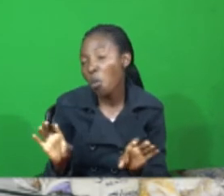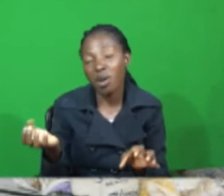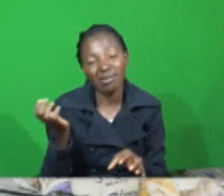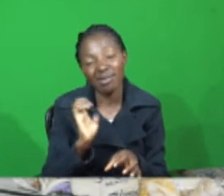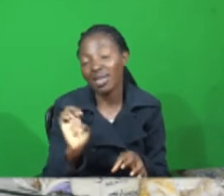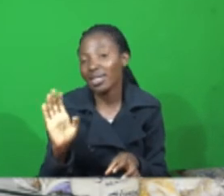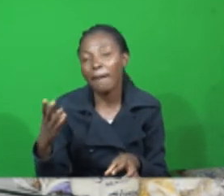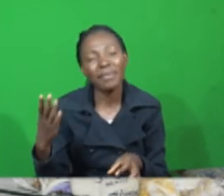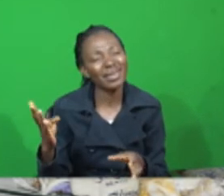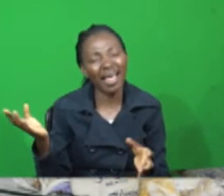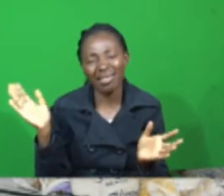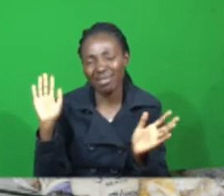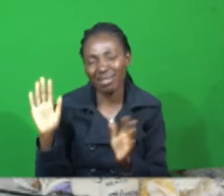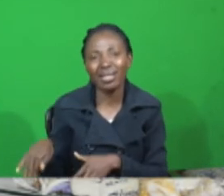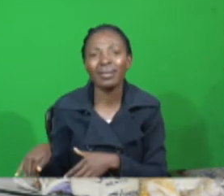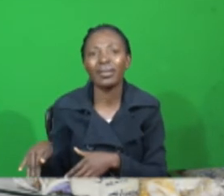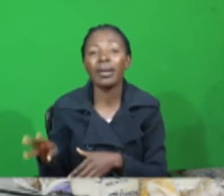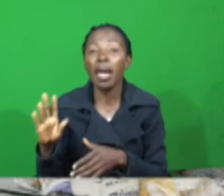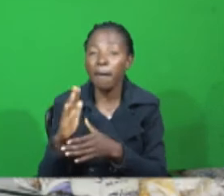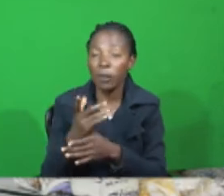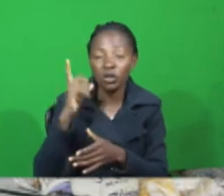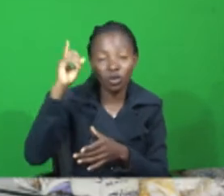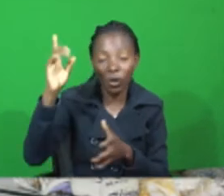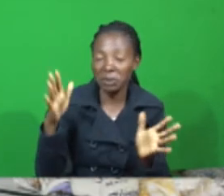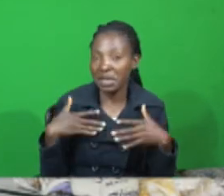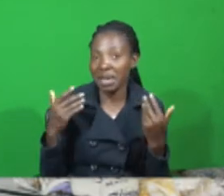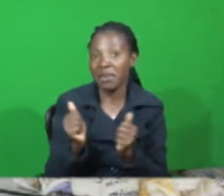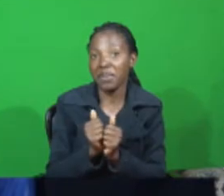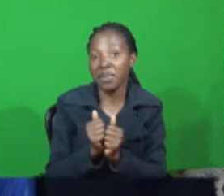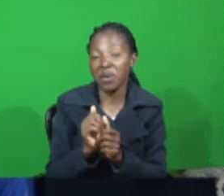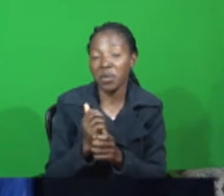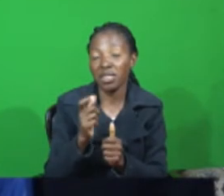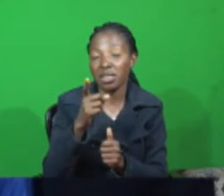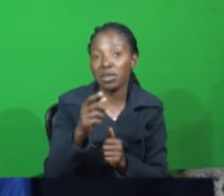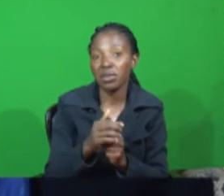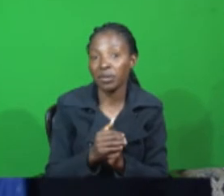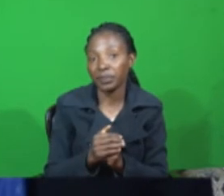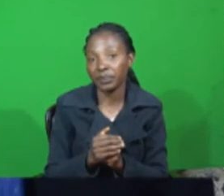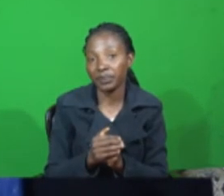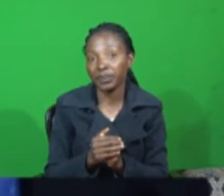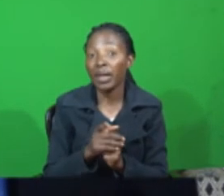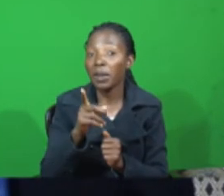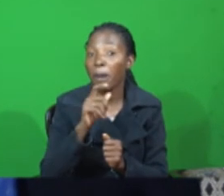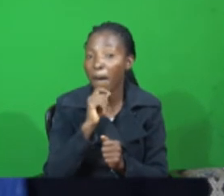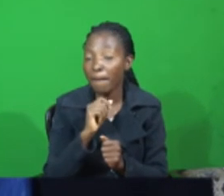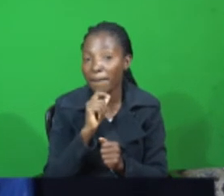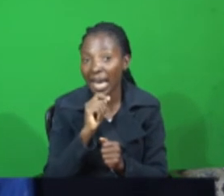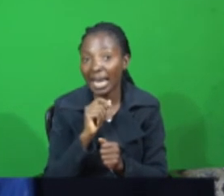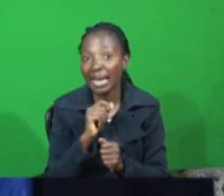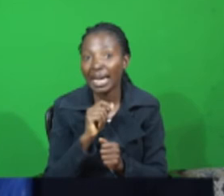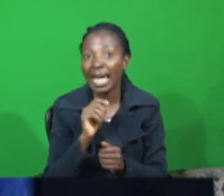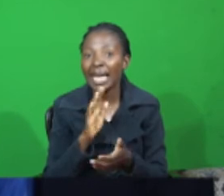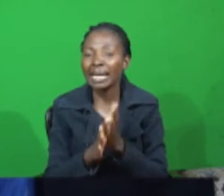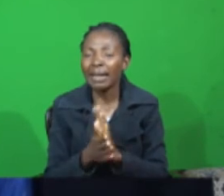rinopera ngaripere asi mwari anenge achifadzwa newe asi tiri ipapoka imi varume haikona kubva